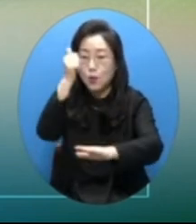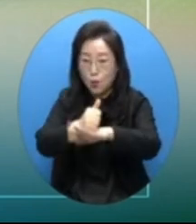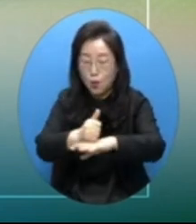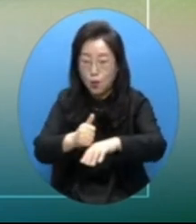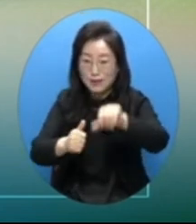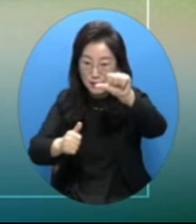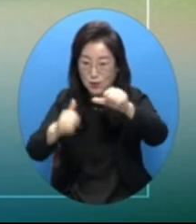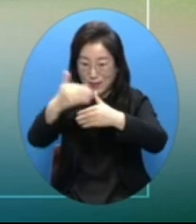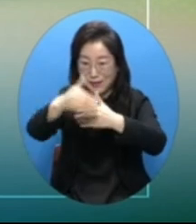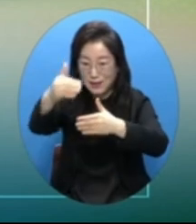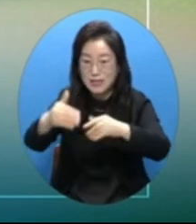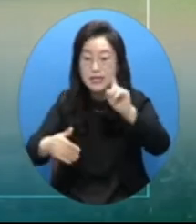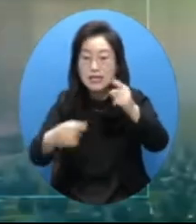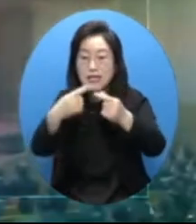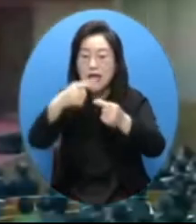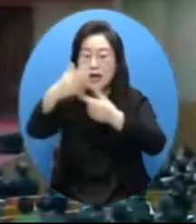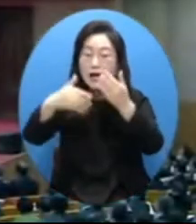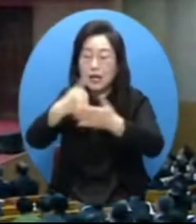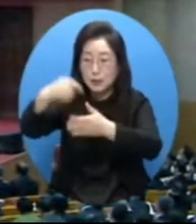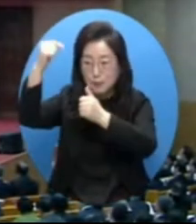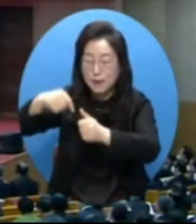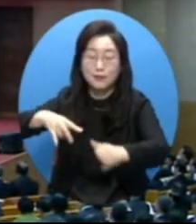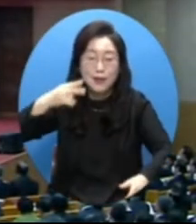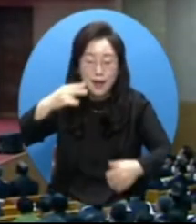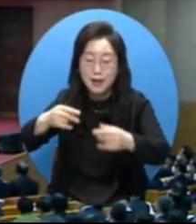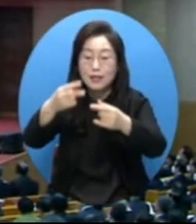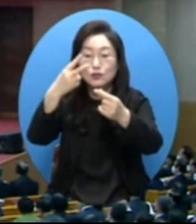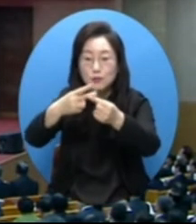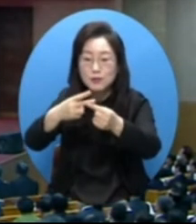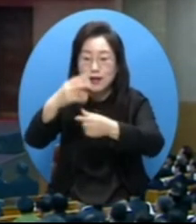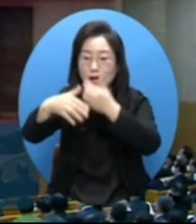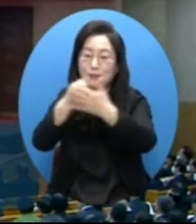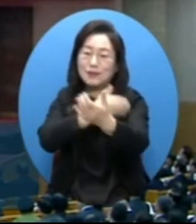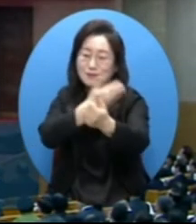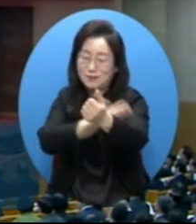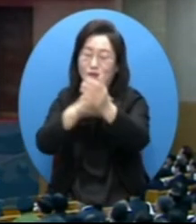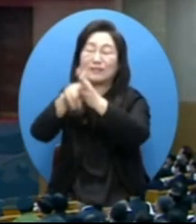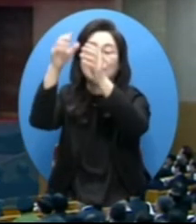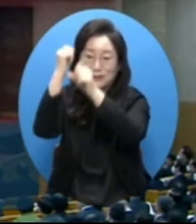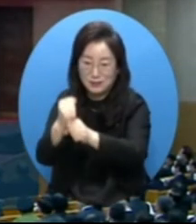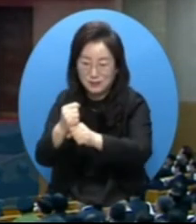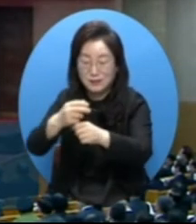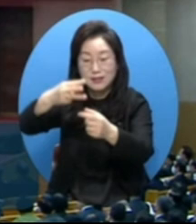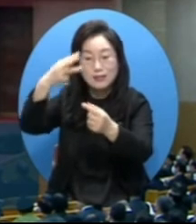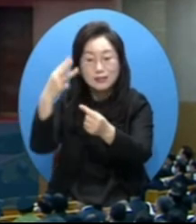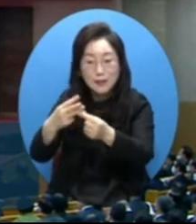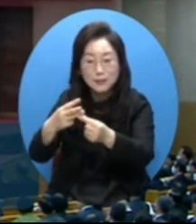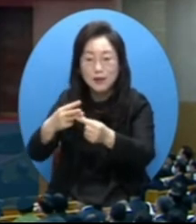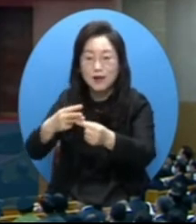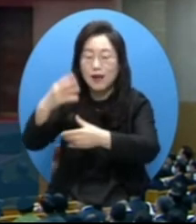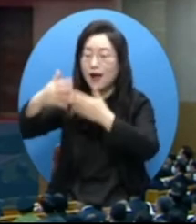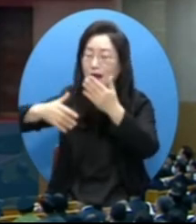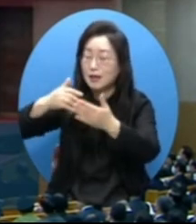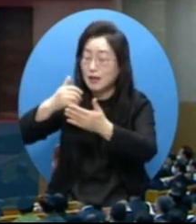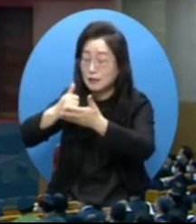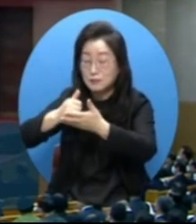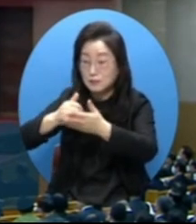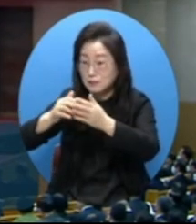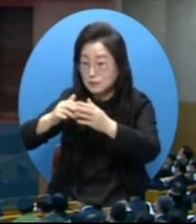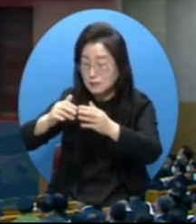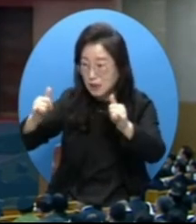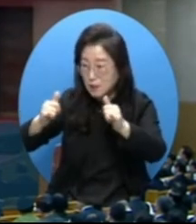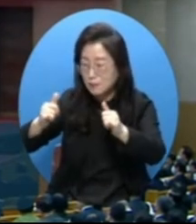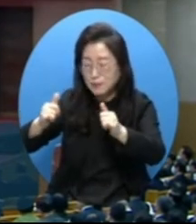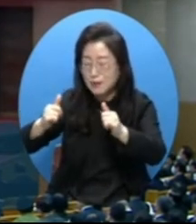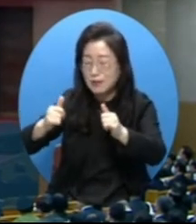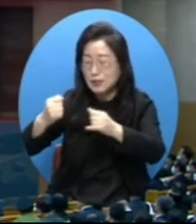1단계 하나님 말씀에 예라고 대답하라이 단계 하는 능력의 의지하여 담대히 요청하라 3단계 인간의 힘으로 인도로는